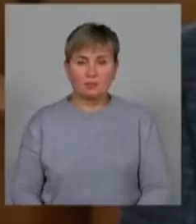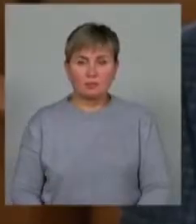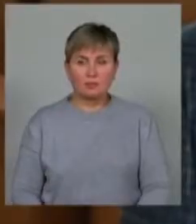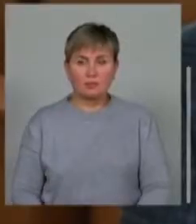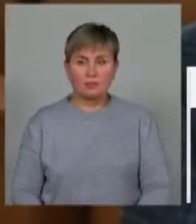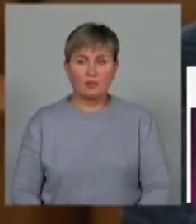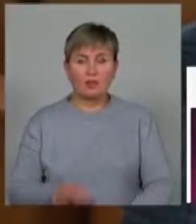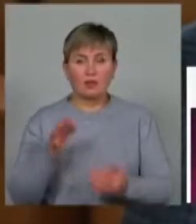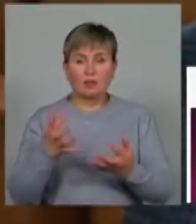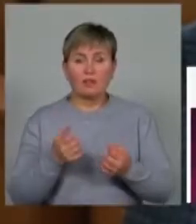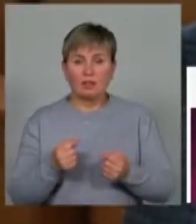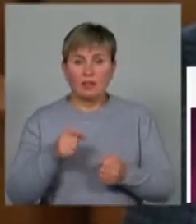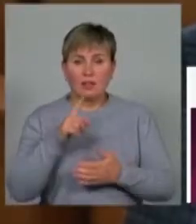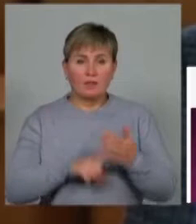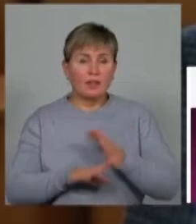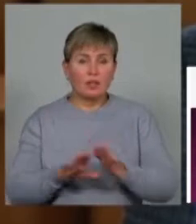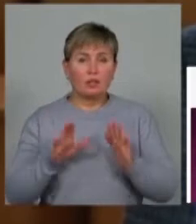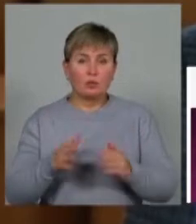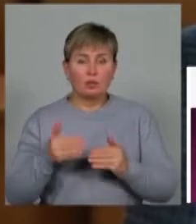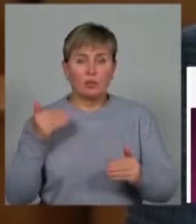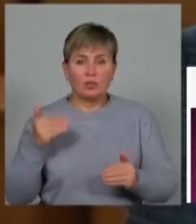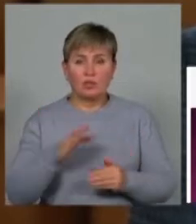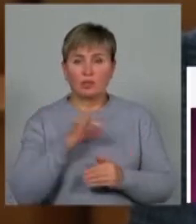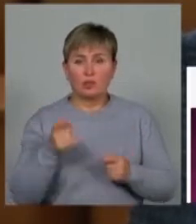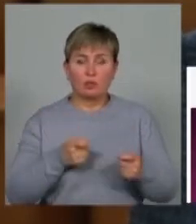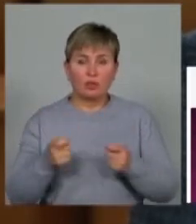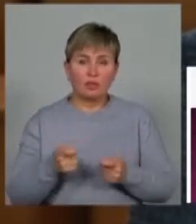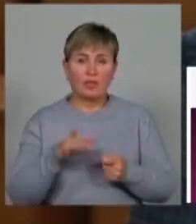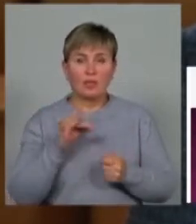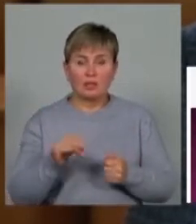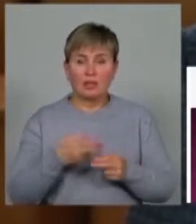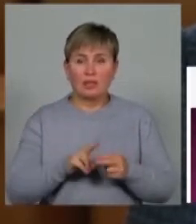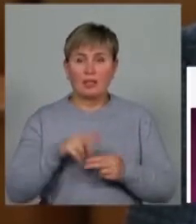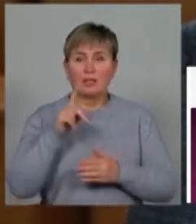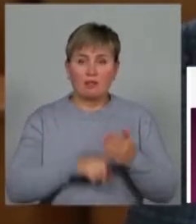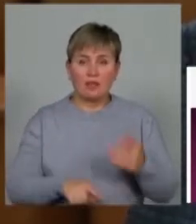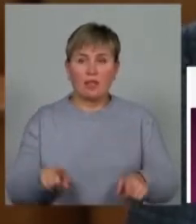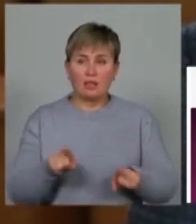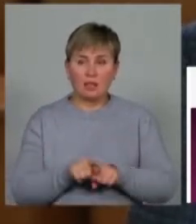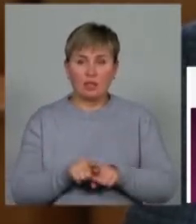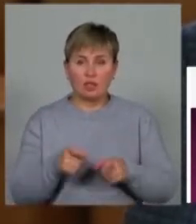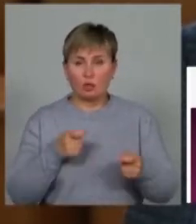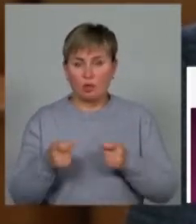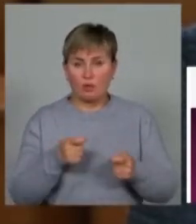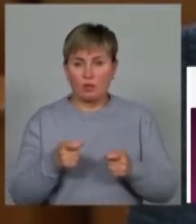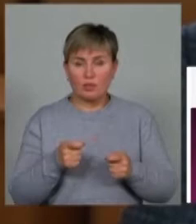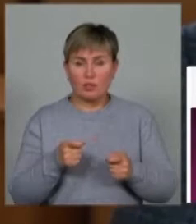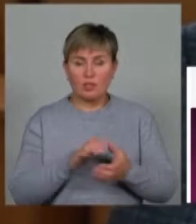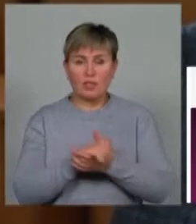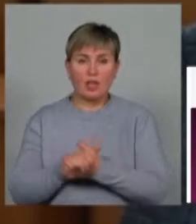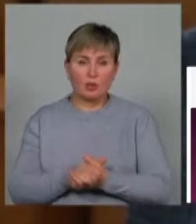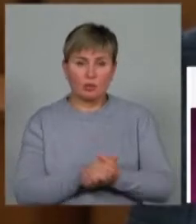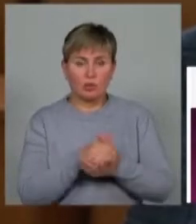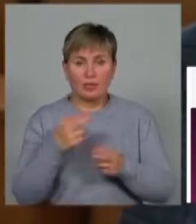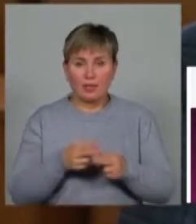доверие не только прежнего советского руководства, но это доверие также руководства союзных вот